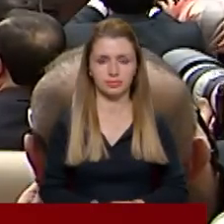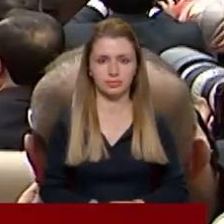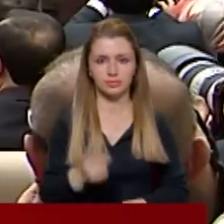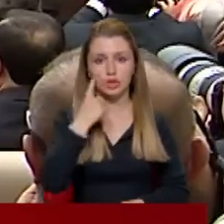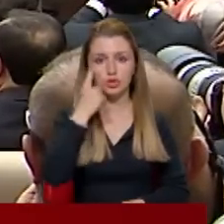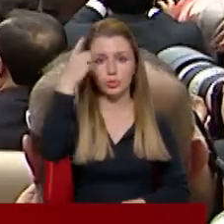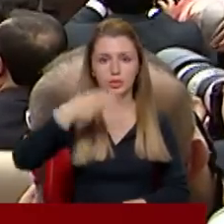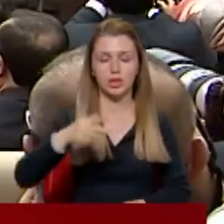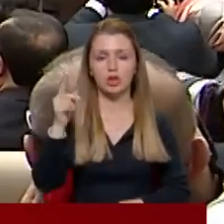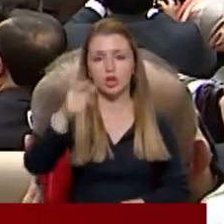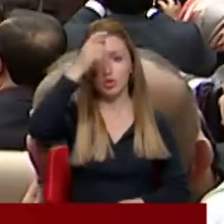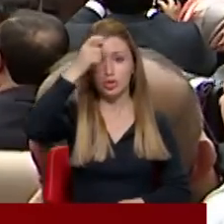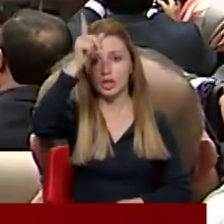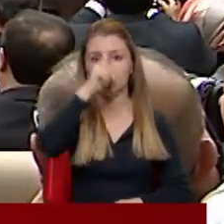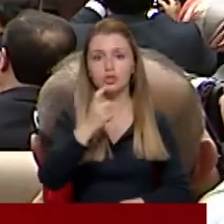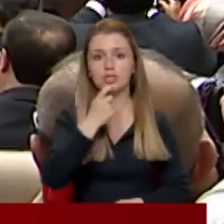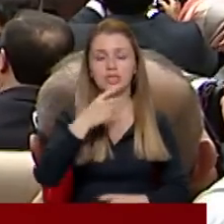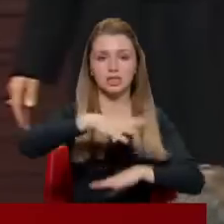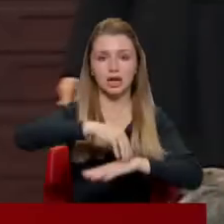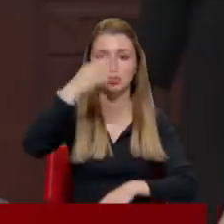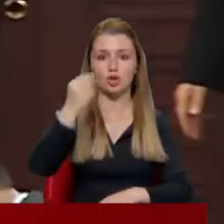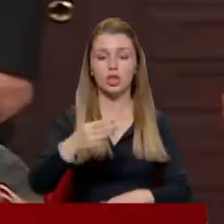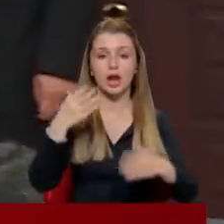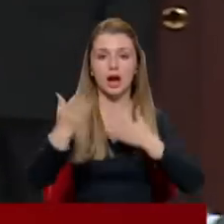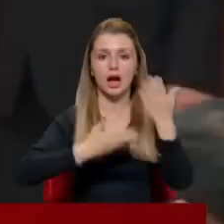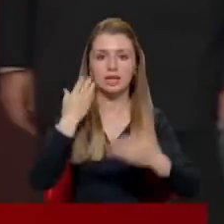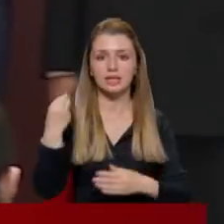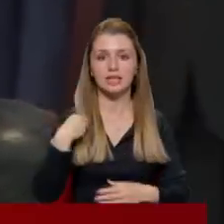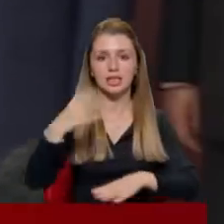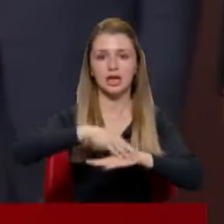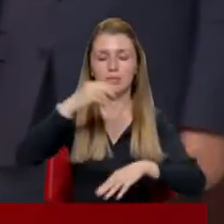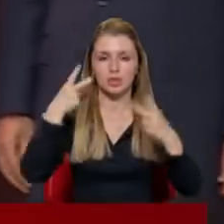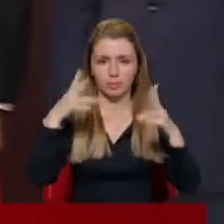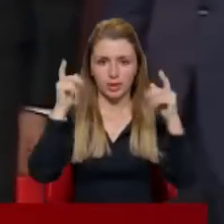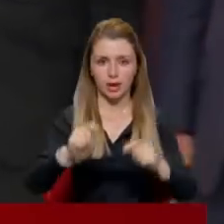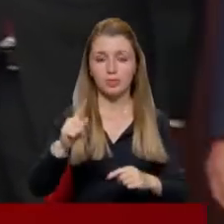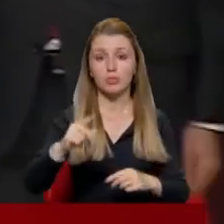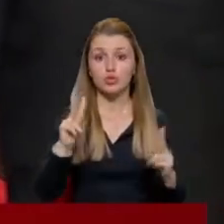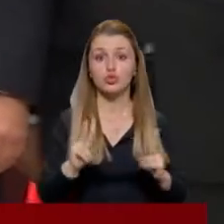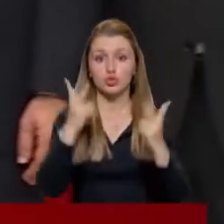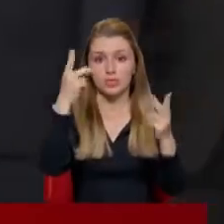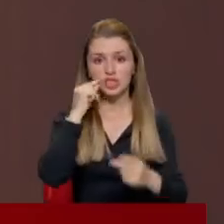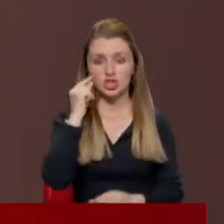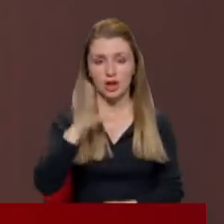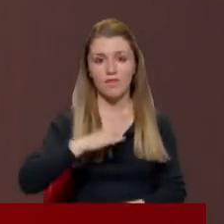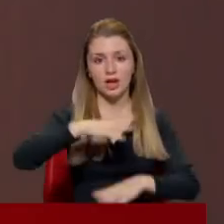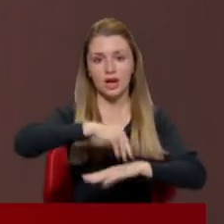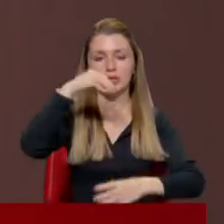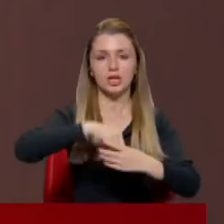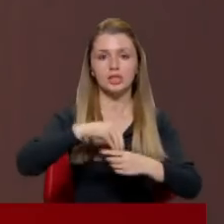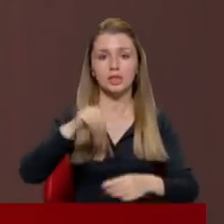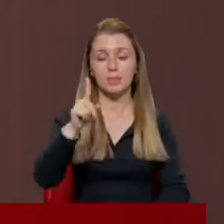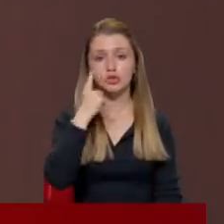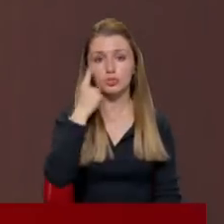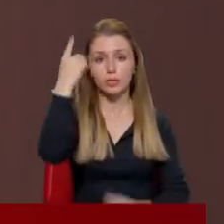Cumhurbaşkanı Erdoğan Türkiye yüz yılı kabinesi olarak tanımladığı yeni kabine açıkladı birçok sürpriz ismi yer aldığı kabinede bir